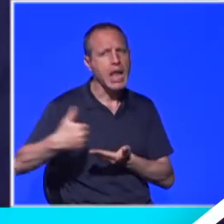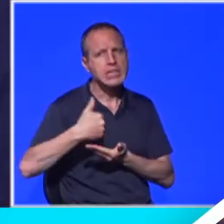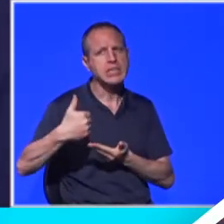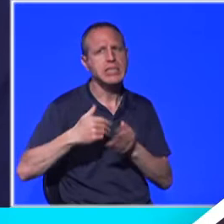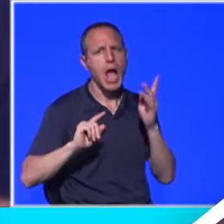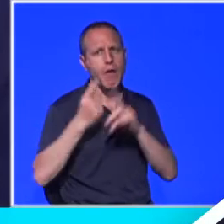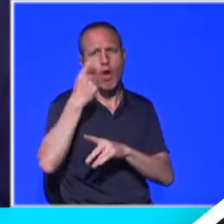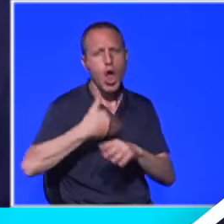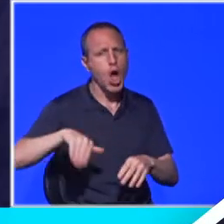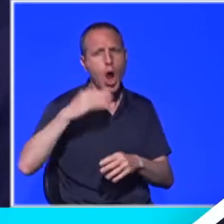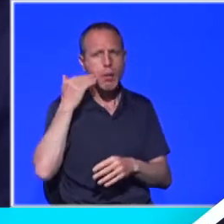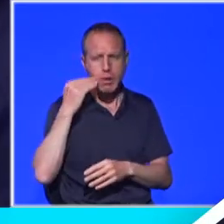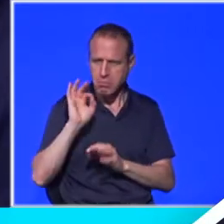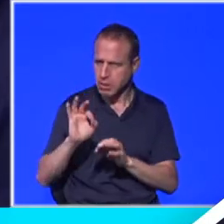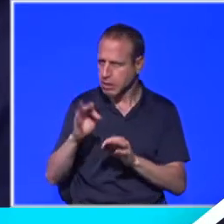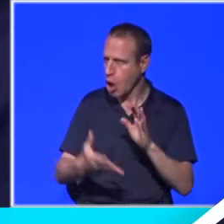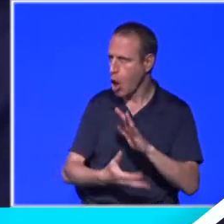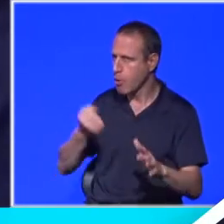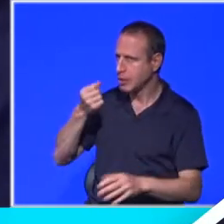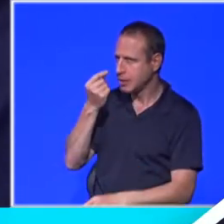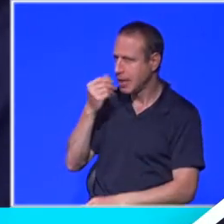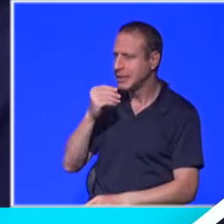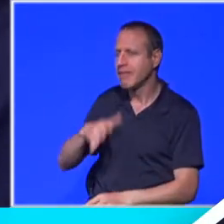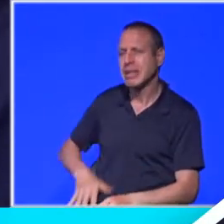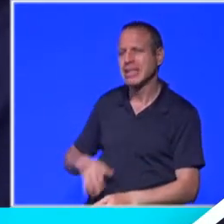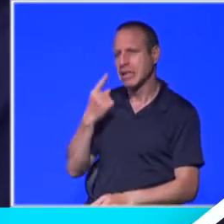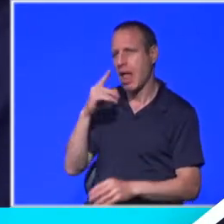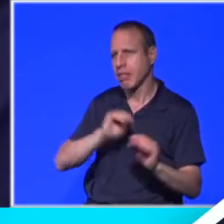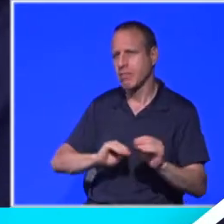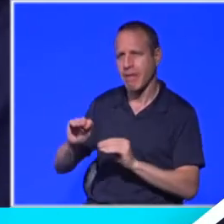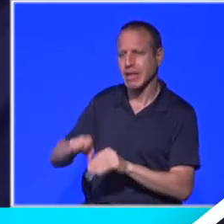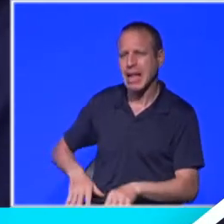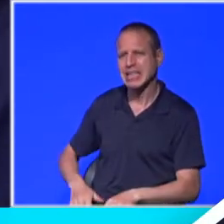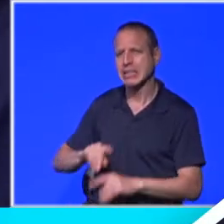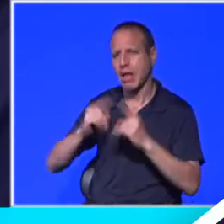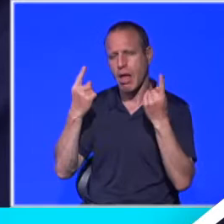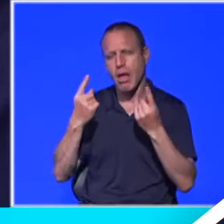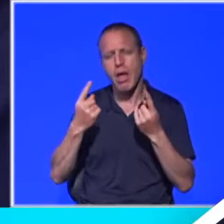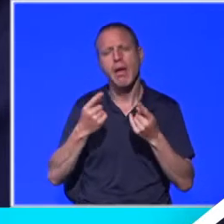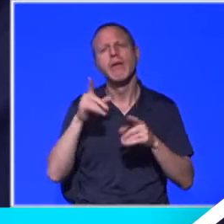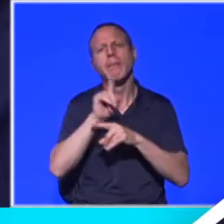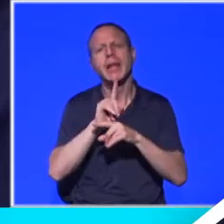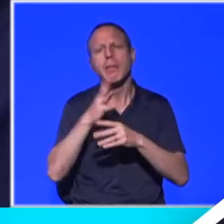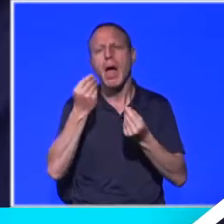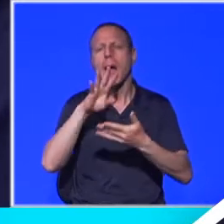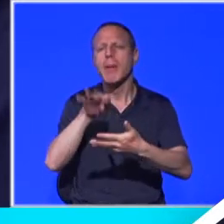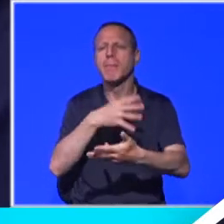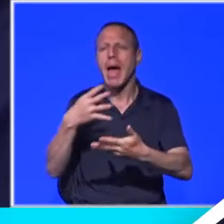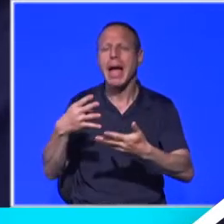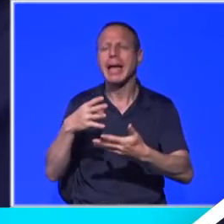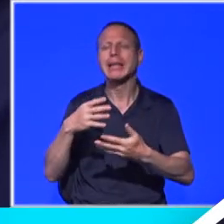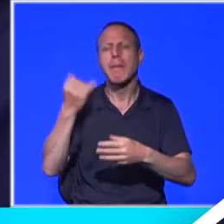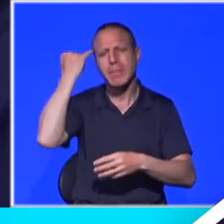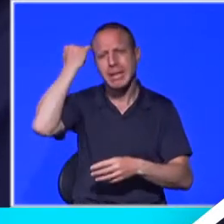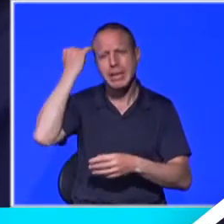לכל האמריקאים. אז הוא מוציא כסף מכיס אחד ומעביר אותו לכיס אחר, ובינתיים יש הרבה מערכת של פקידים משומנת שמקבלת